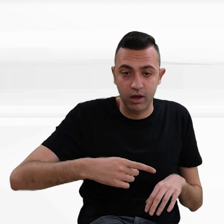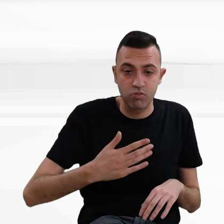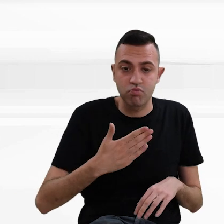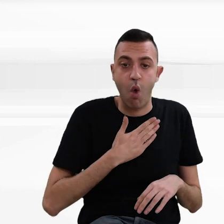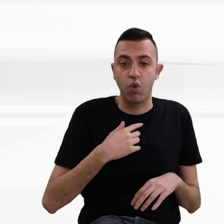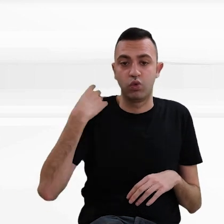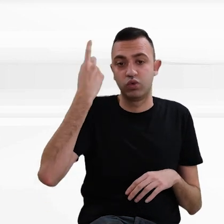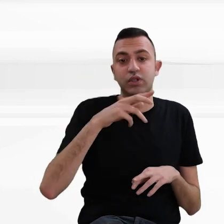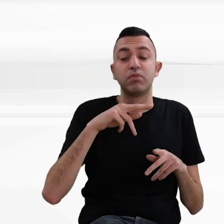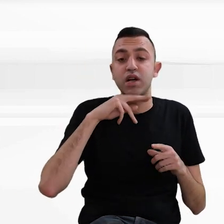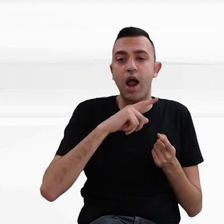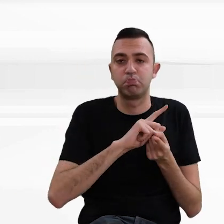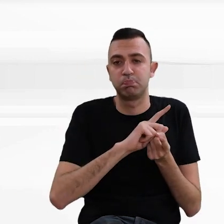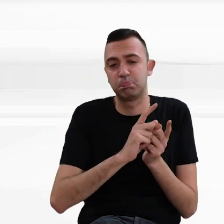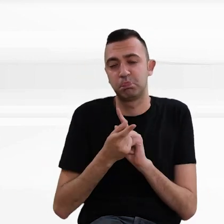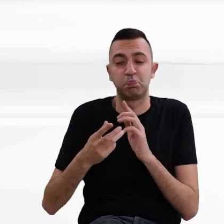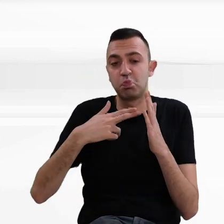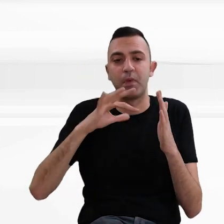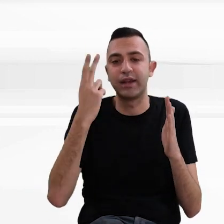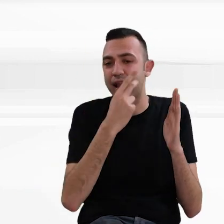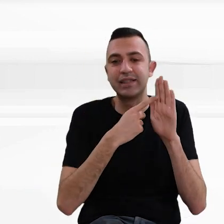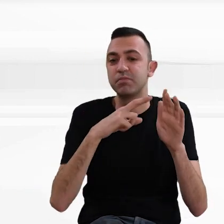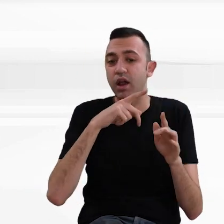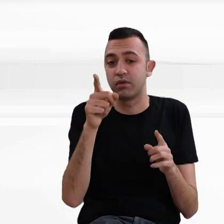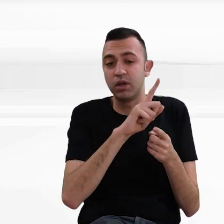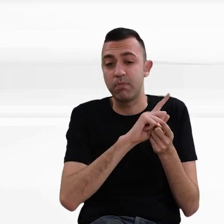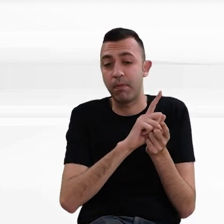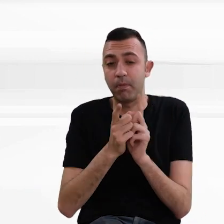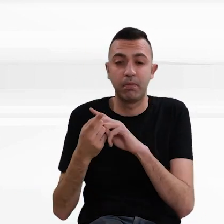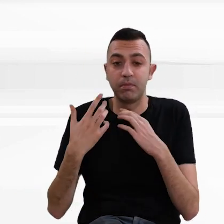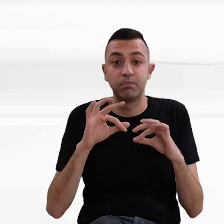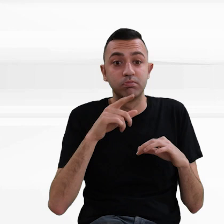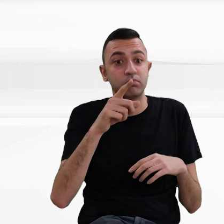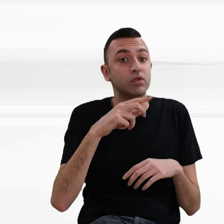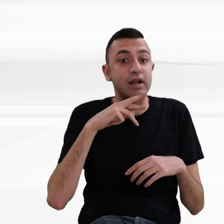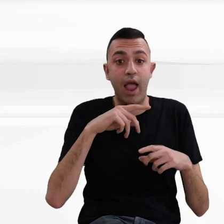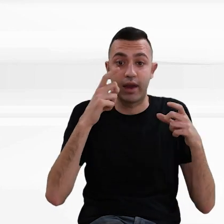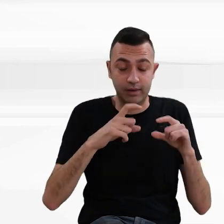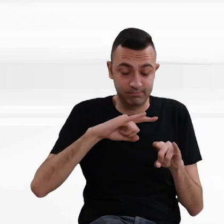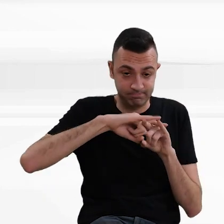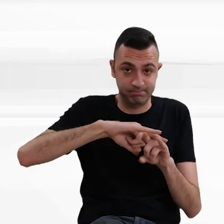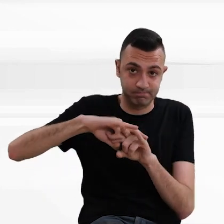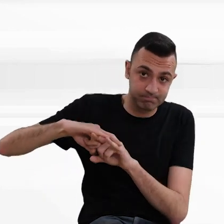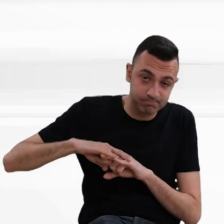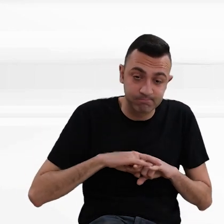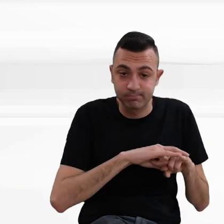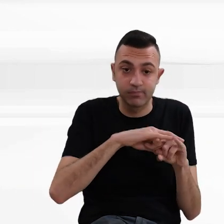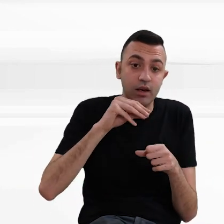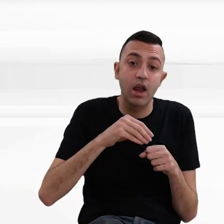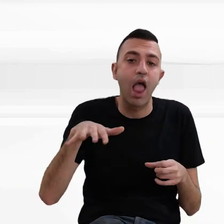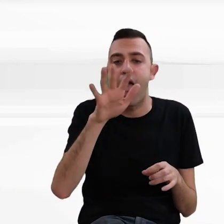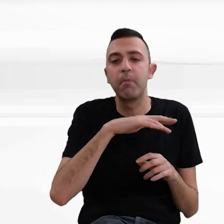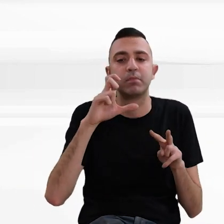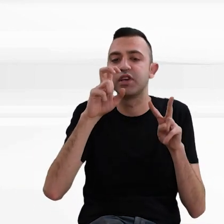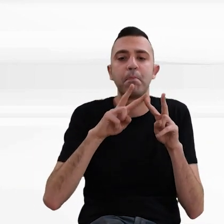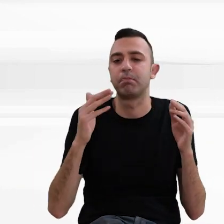yüzü şekildeki gibi farklı renklere boyanmıştır bu renkleri her birinin kapladı karesel bölgenin alanı birbirine